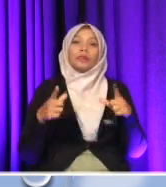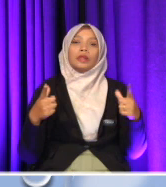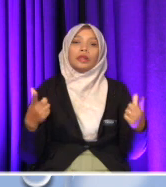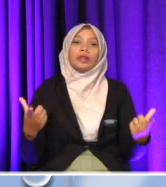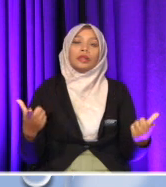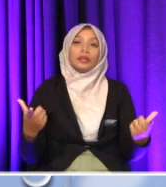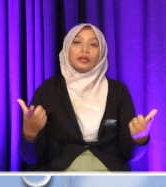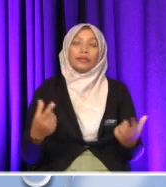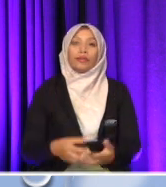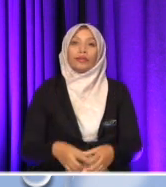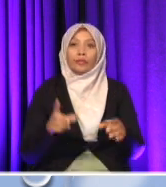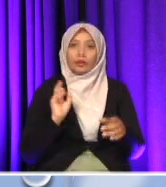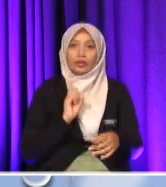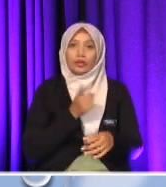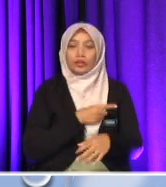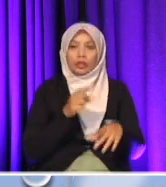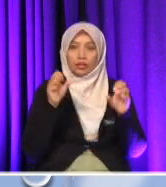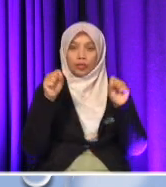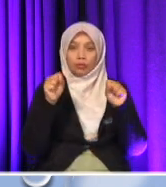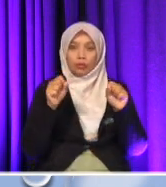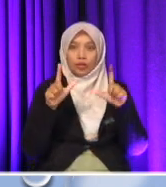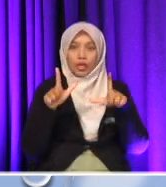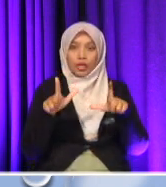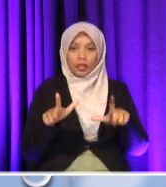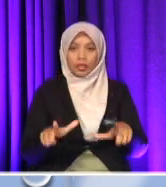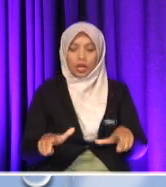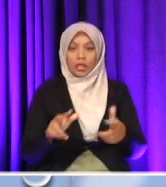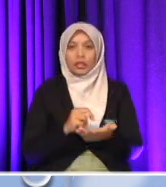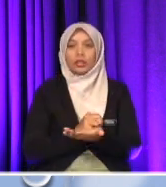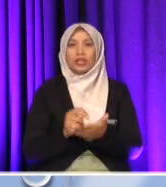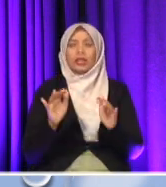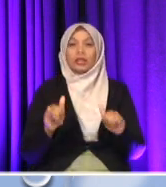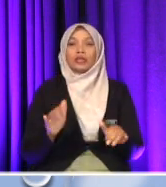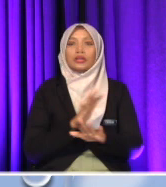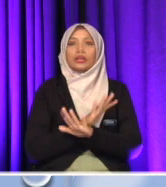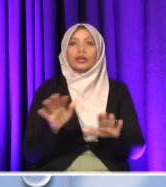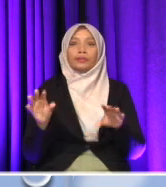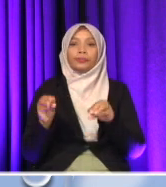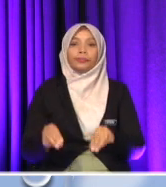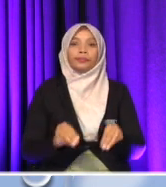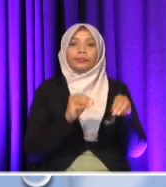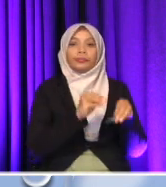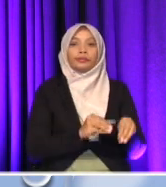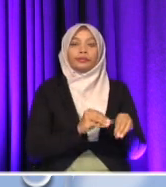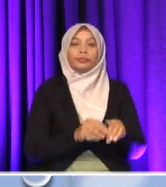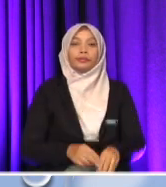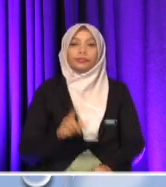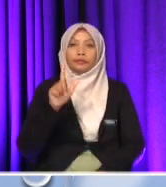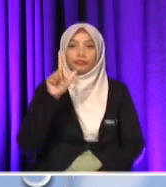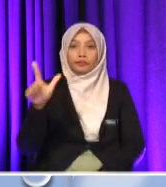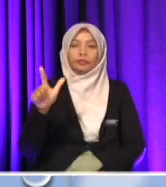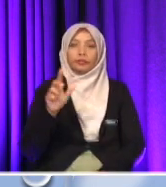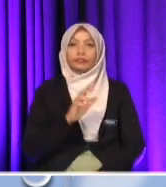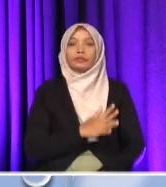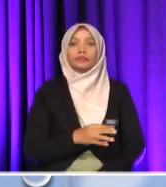3 kita boleh letakkan nilai yang tidak berubah. Sini maksudnya L, VL, apa saja yang